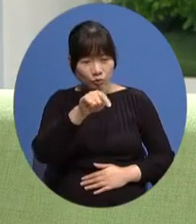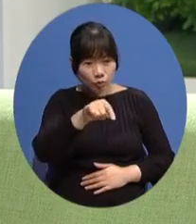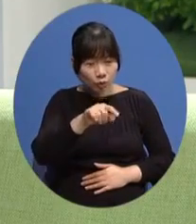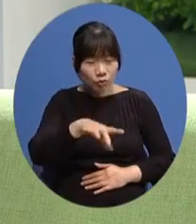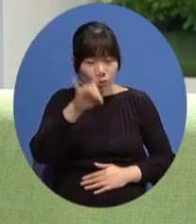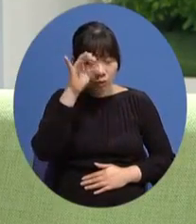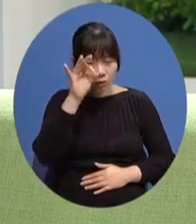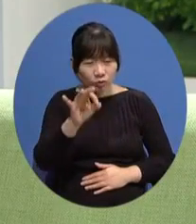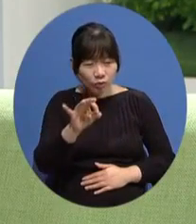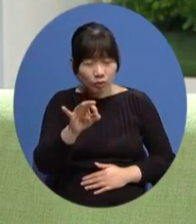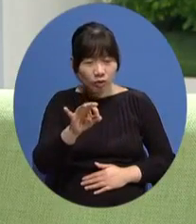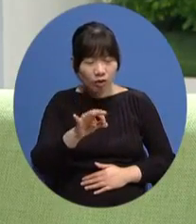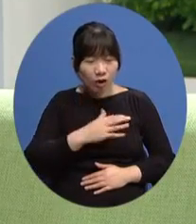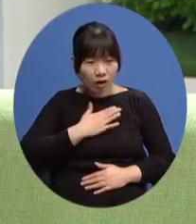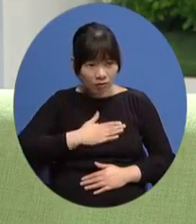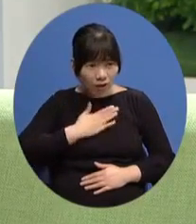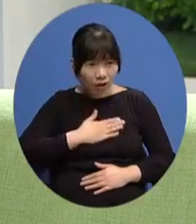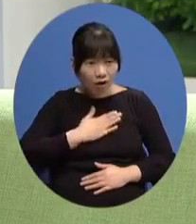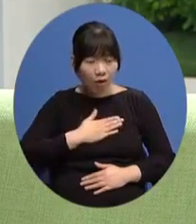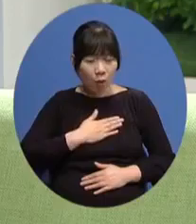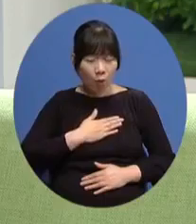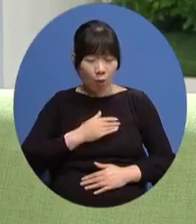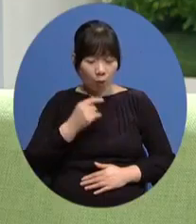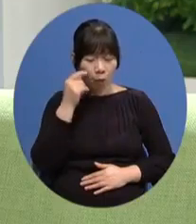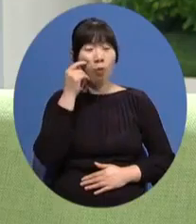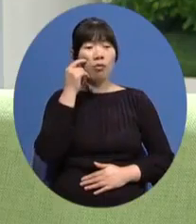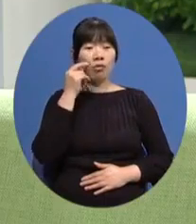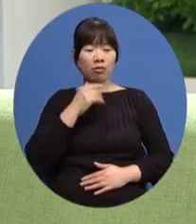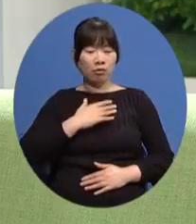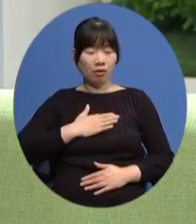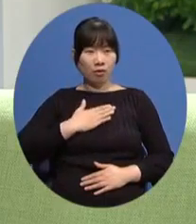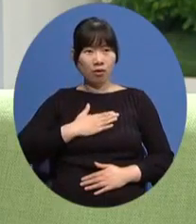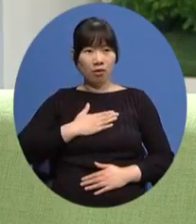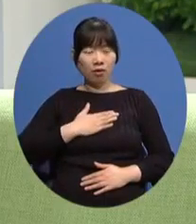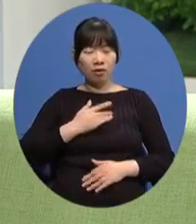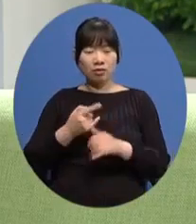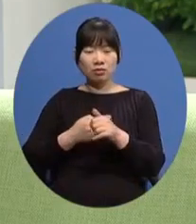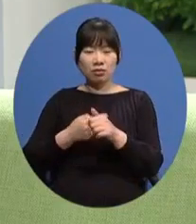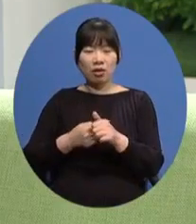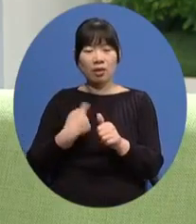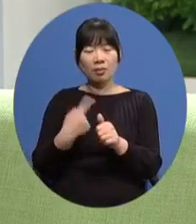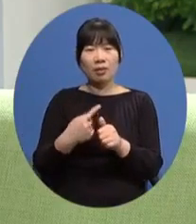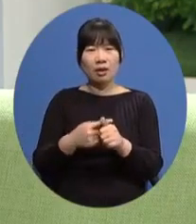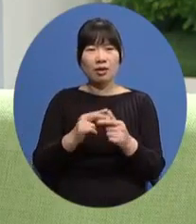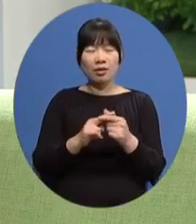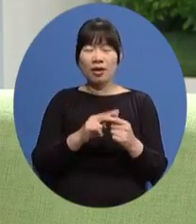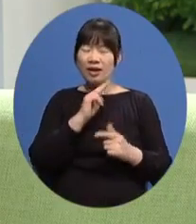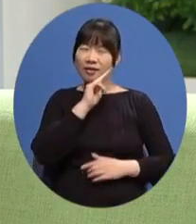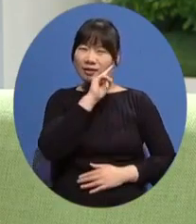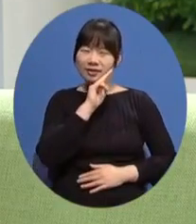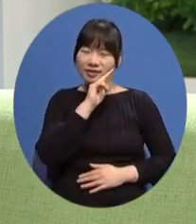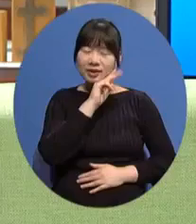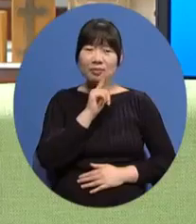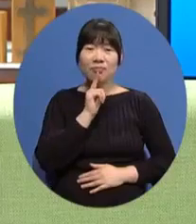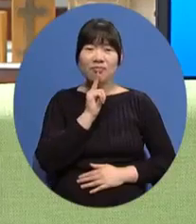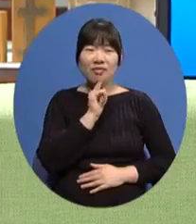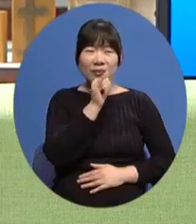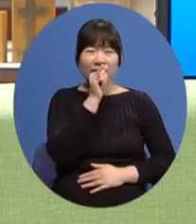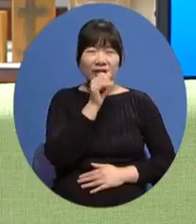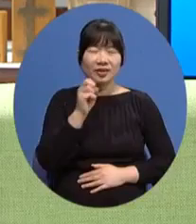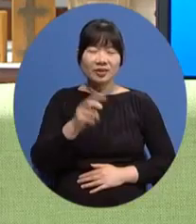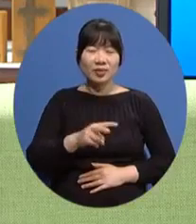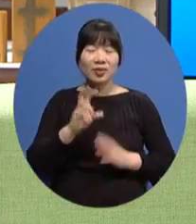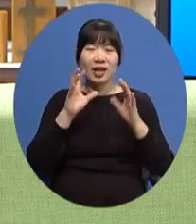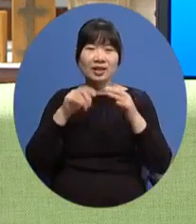처음 봤는데 어떻게 알아? 이렇게 얘기하시거든요. 그래서 은연중에 비난과 의심하는 말을 하고